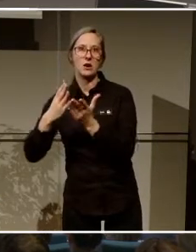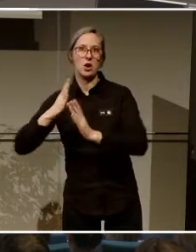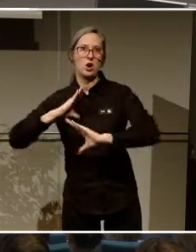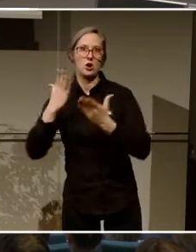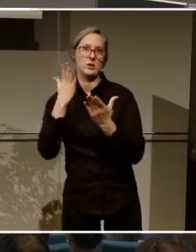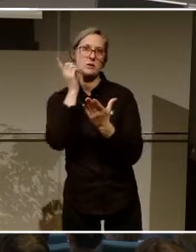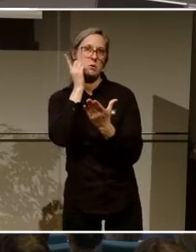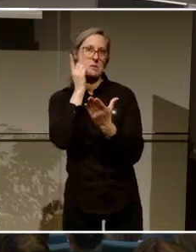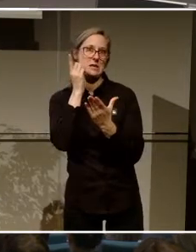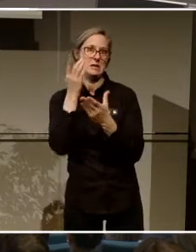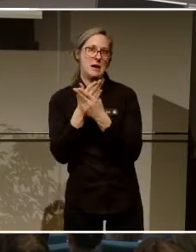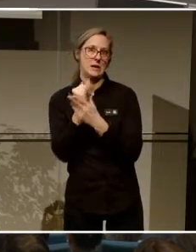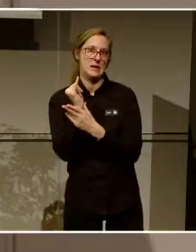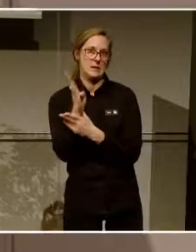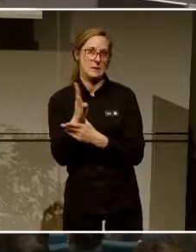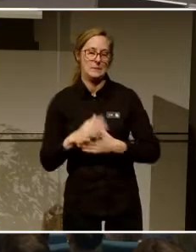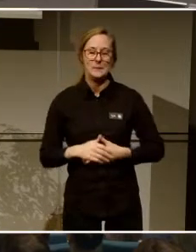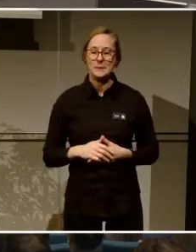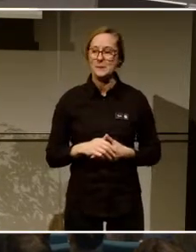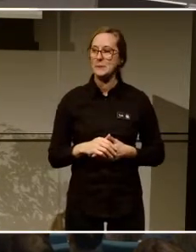mobilt BankID.